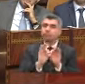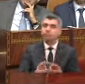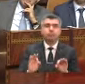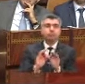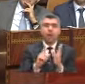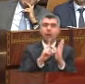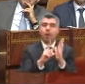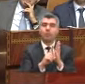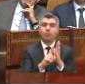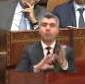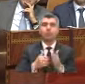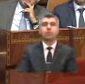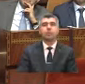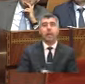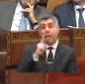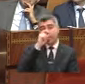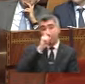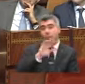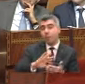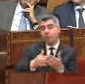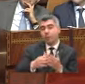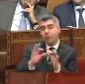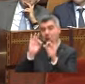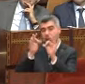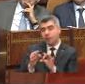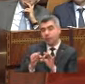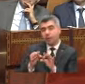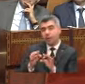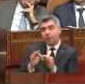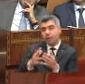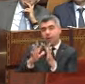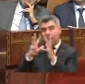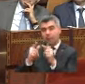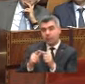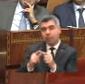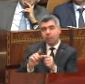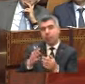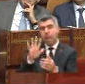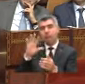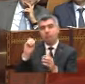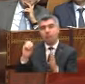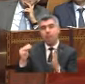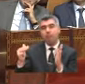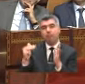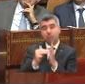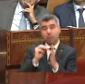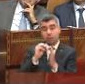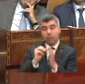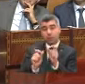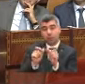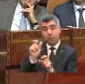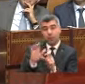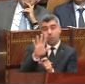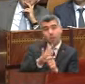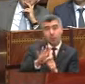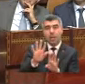قانونيا. والخطير أن الإحصائيات في المغرب كتقول أن نصف مليون طفل كتراوح الأعمار ديالهم بين 7 سنوات و 14